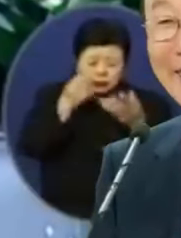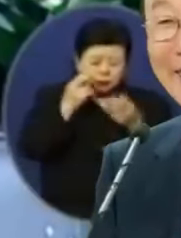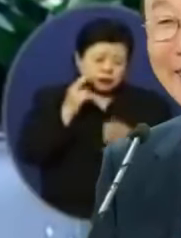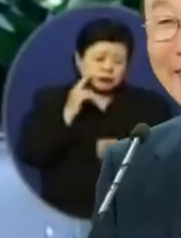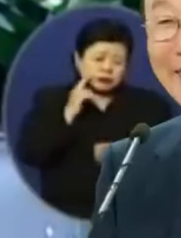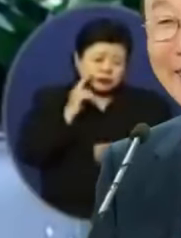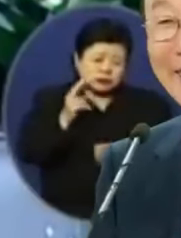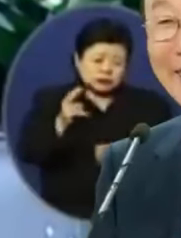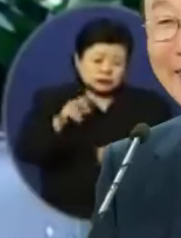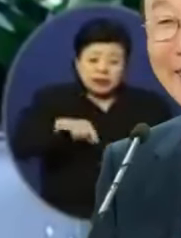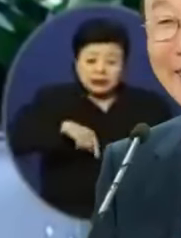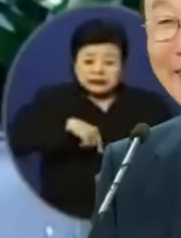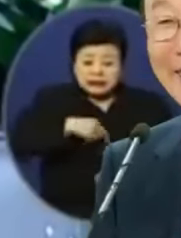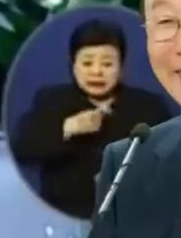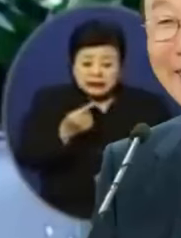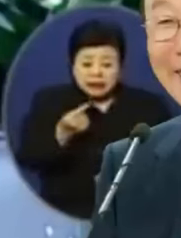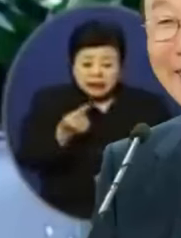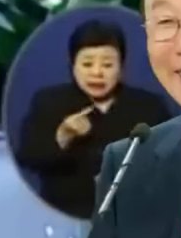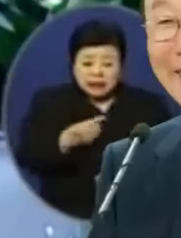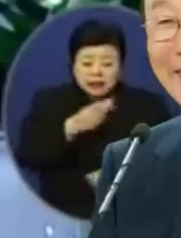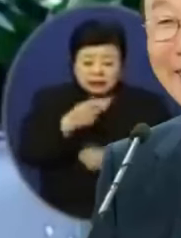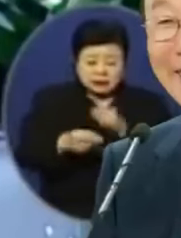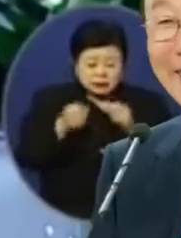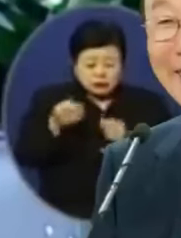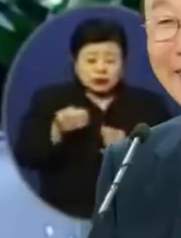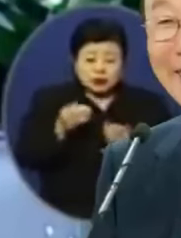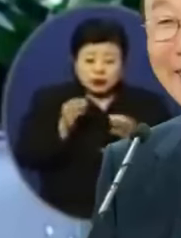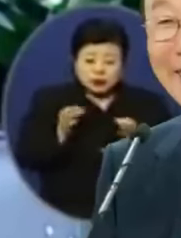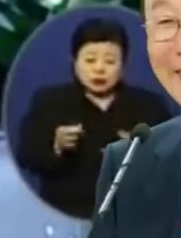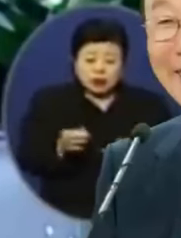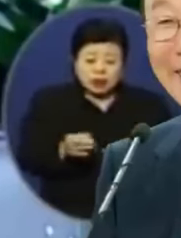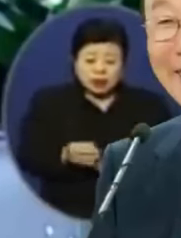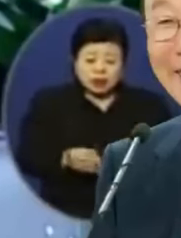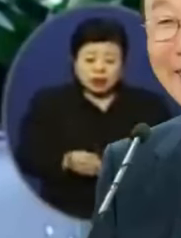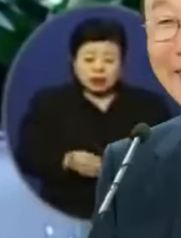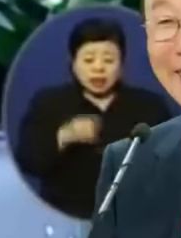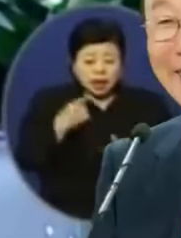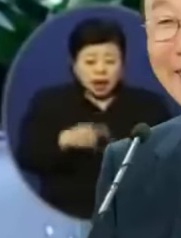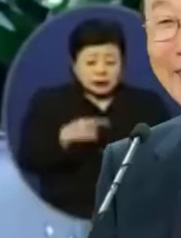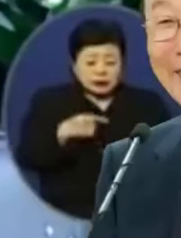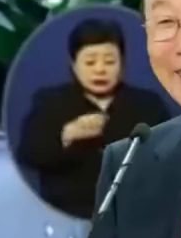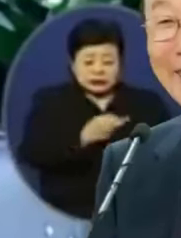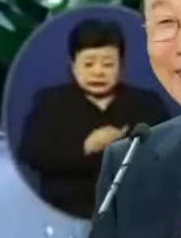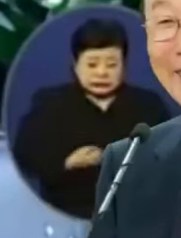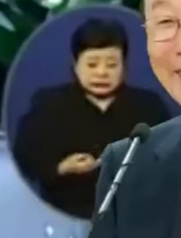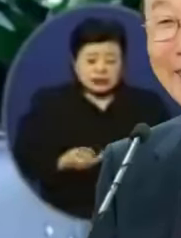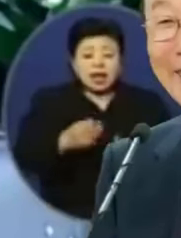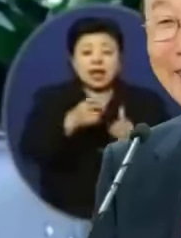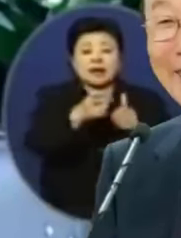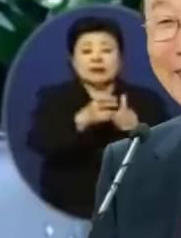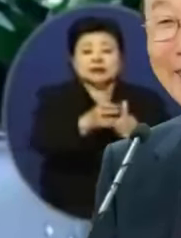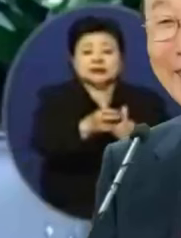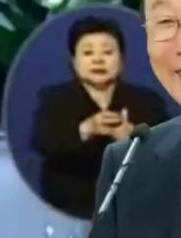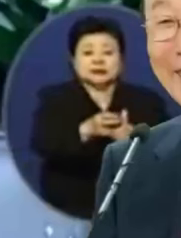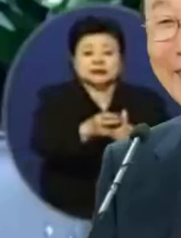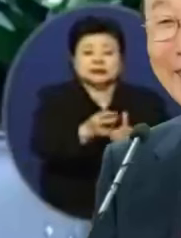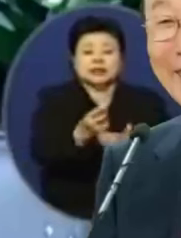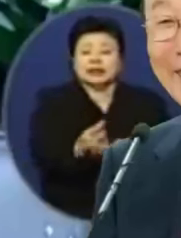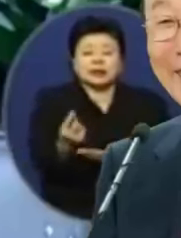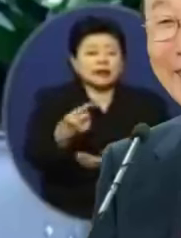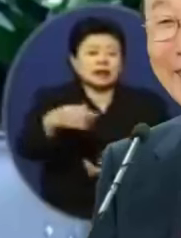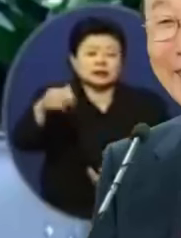하면 자기가 3년 반 동안 데리고 가르친 제자들이 다 배신했습니다. 다 떠나가고